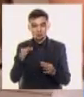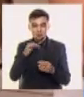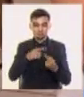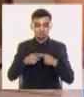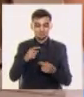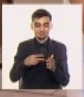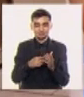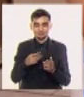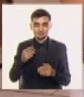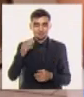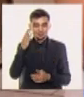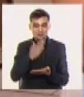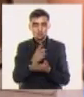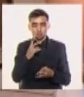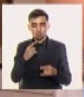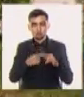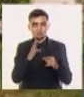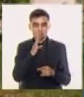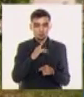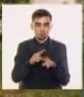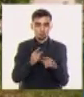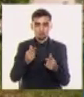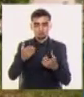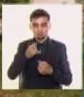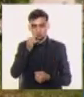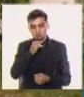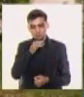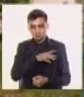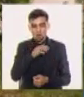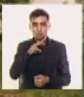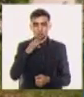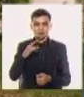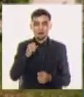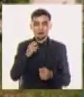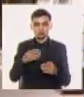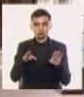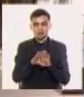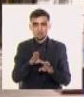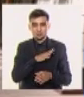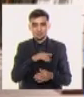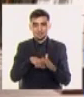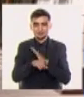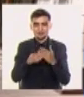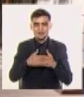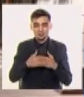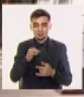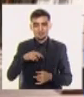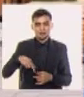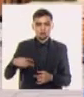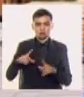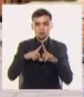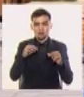и другие родители, до сих пор не получили. Двери турагентства до сегодняшнего дня были закрыты, уверяет директор школы